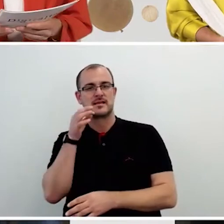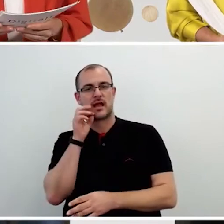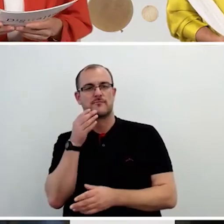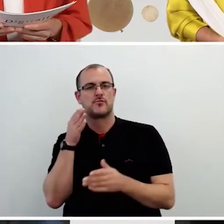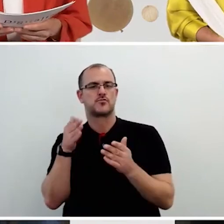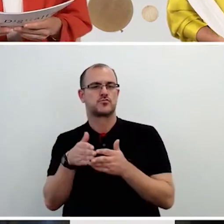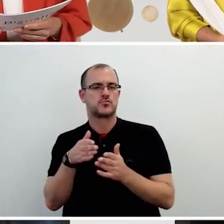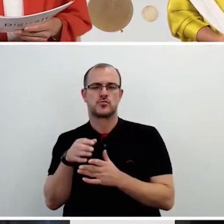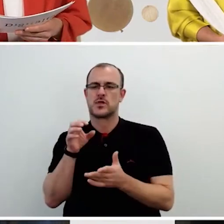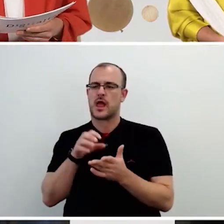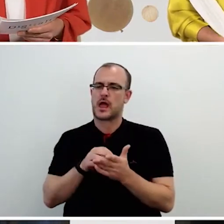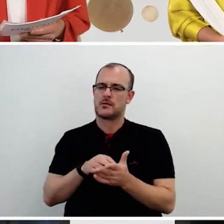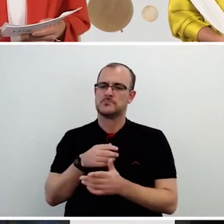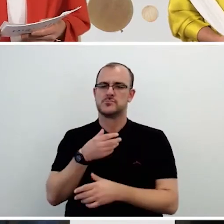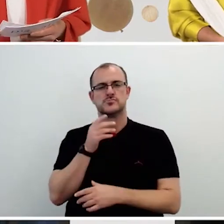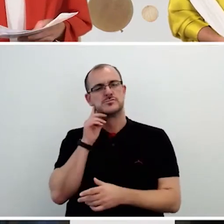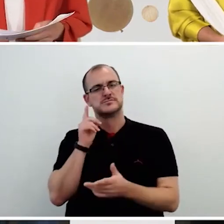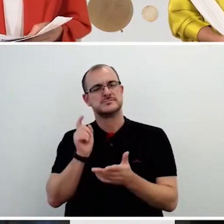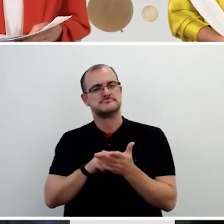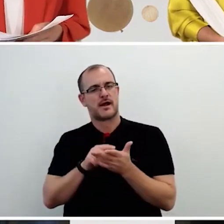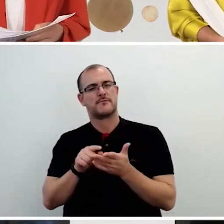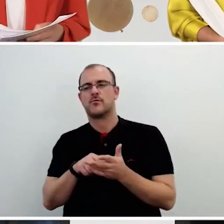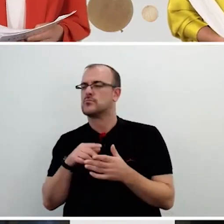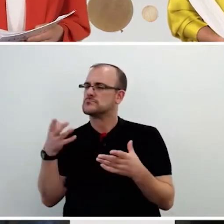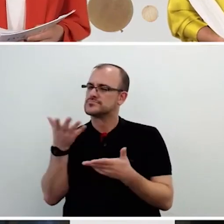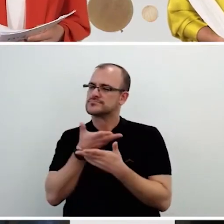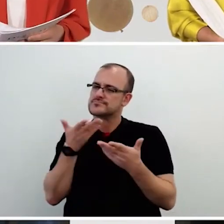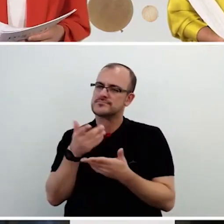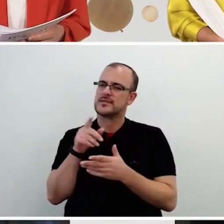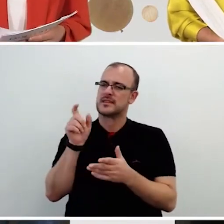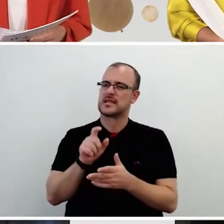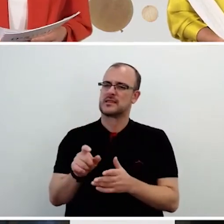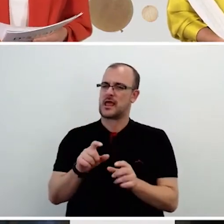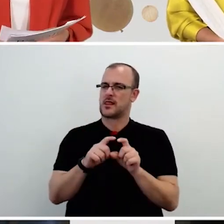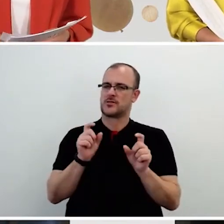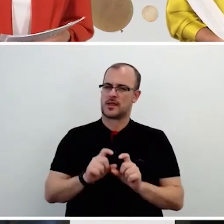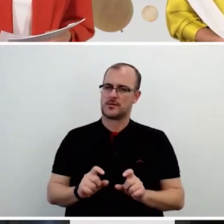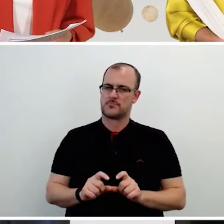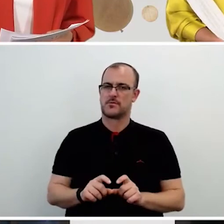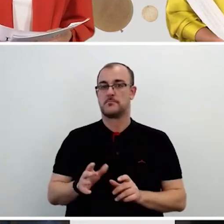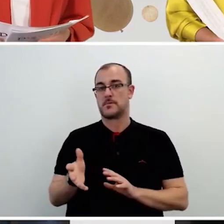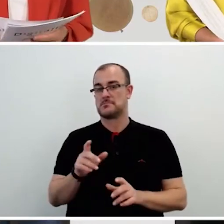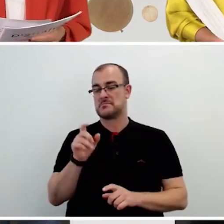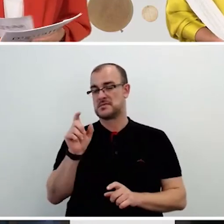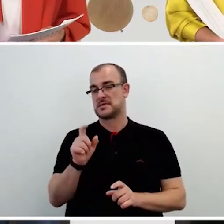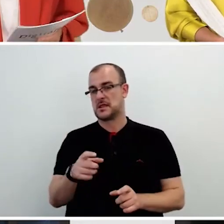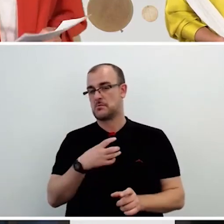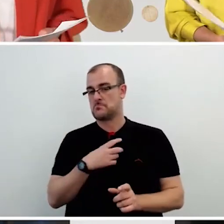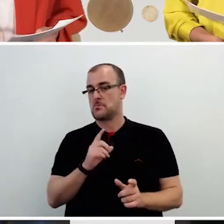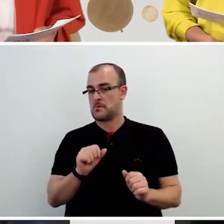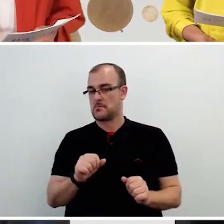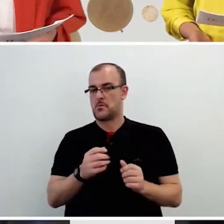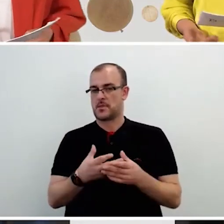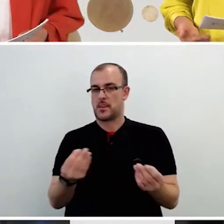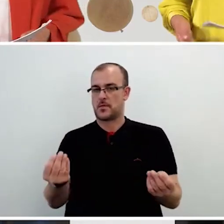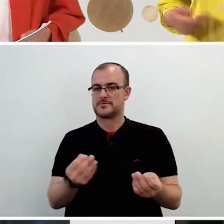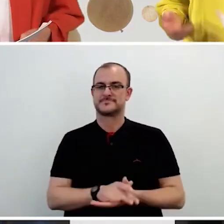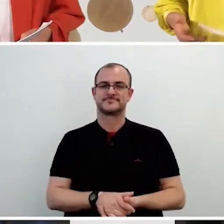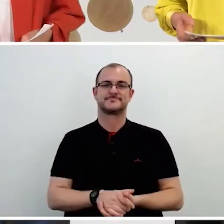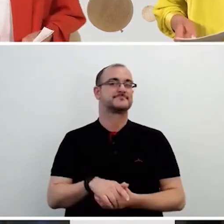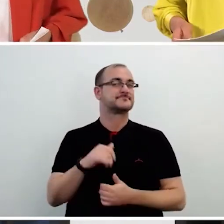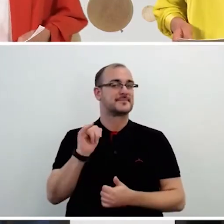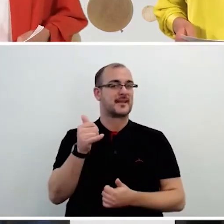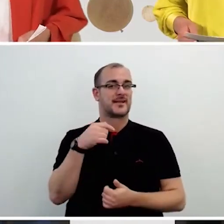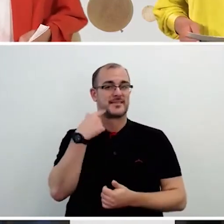Kuchen, Apps und Smartphone wird über Digitales gesprochen und so manche digitalen Problemchen auch gelöst. Ja, und